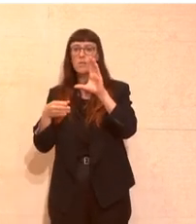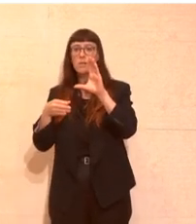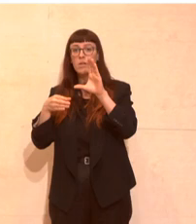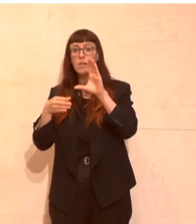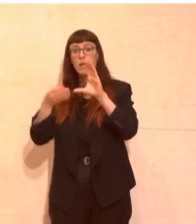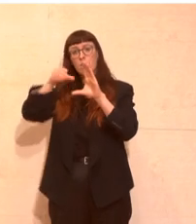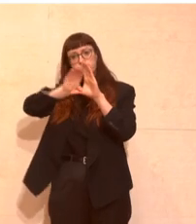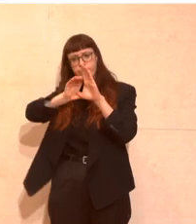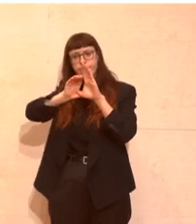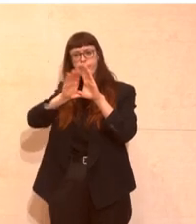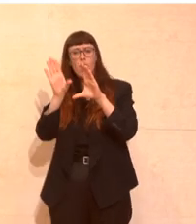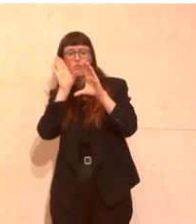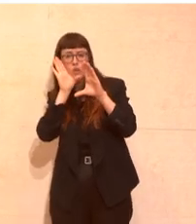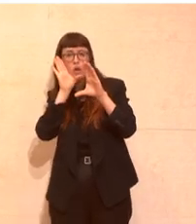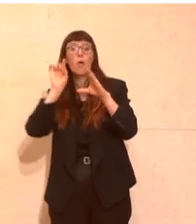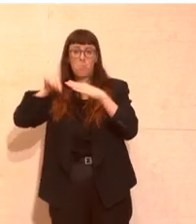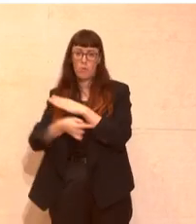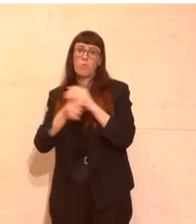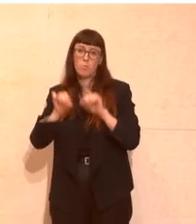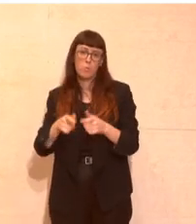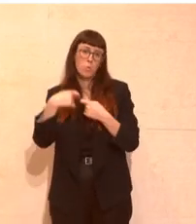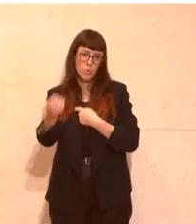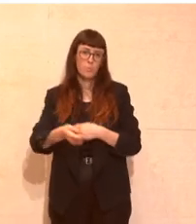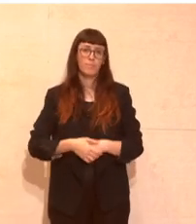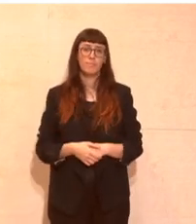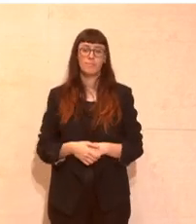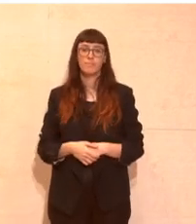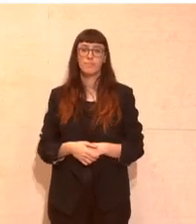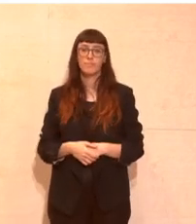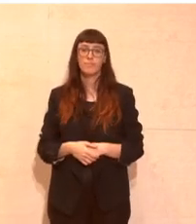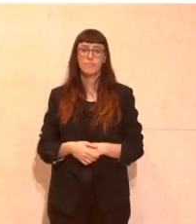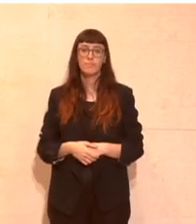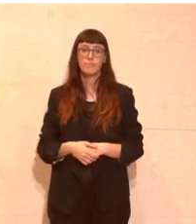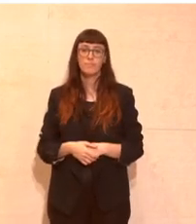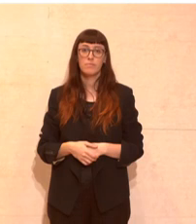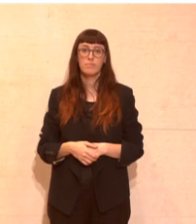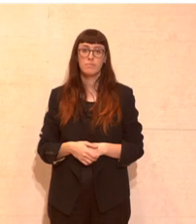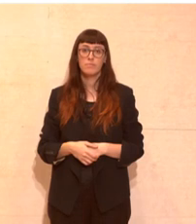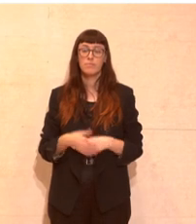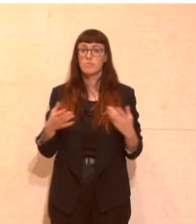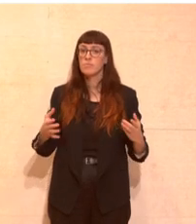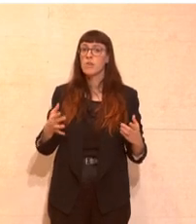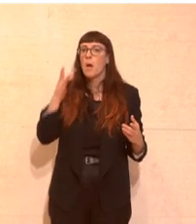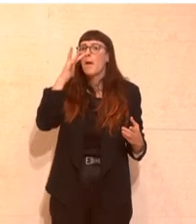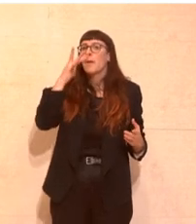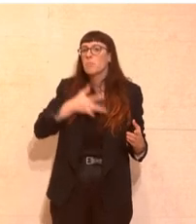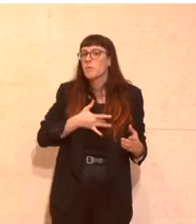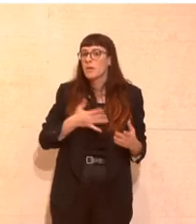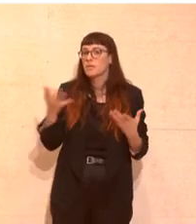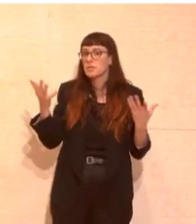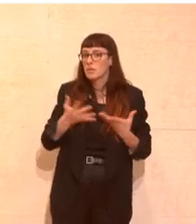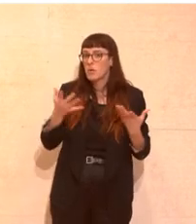ont développé un sommeil long profond. Et ce sommeil long profond, c'est des hypothèses, mais serait peut-être à l'origine de l'augmentation